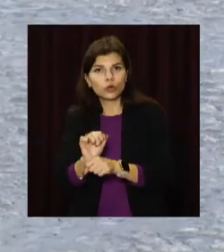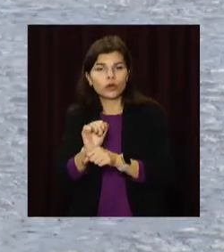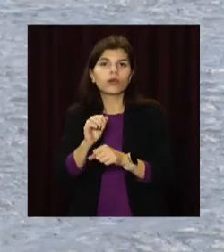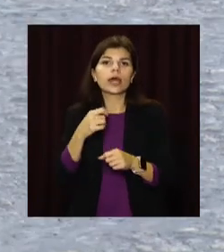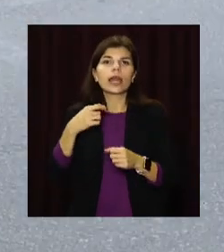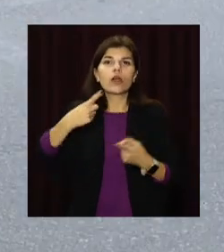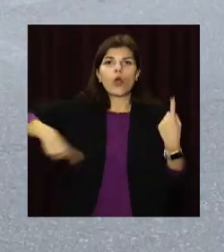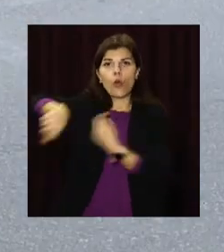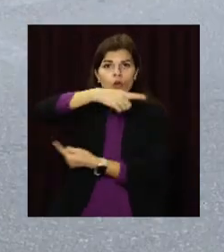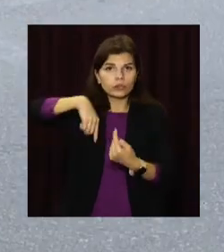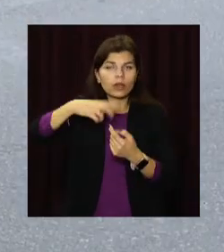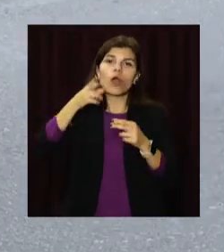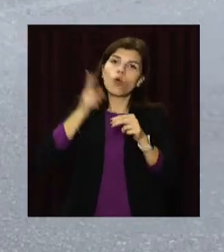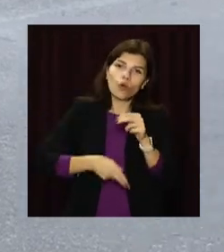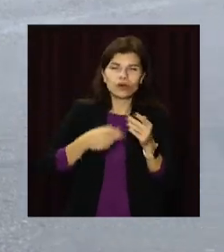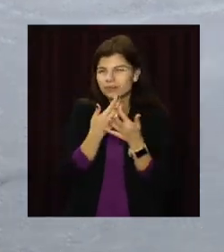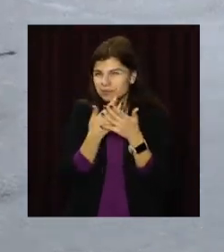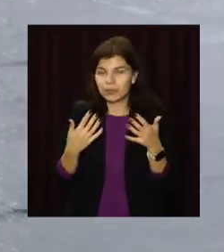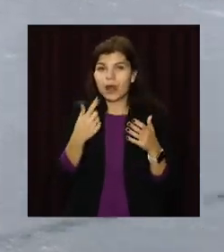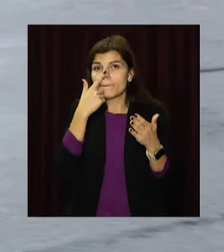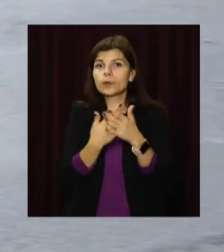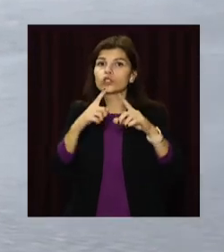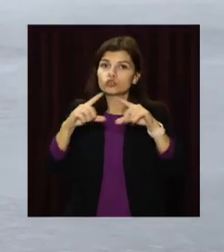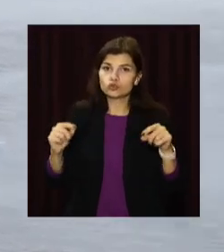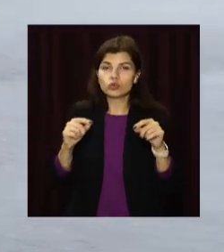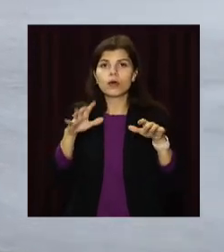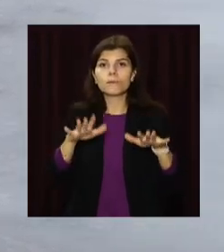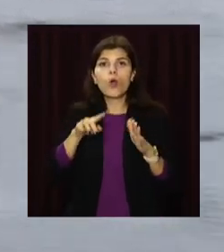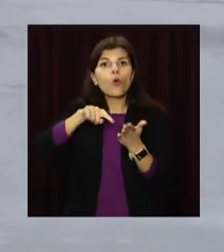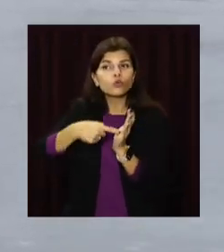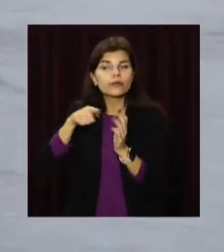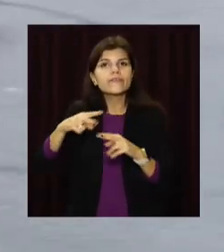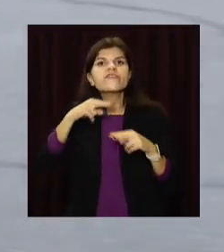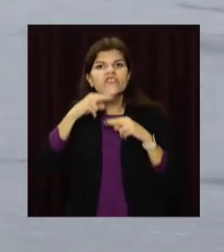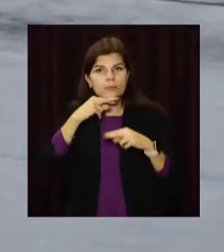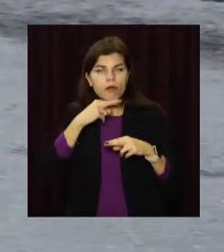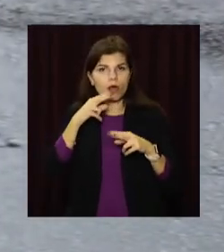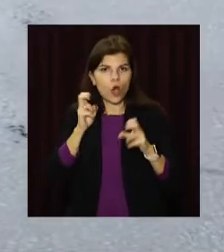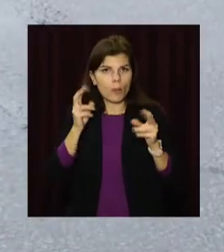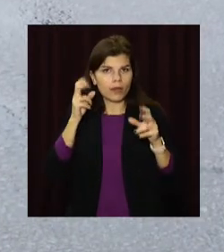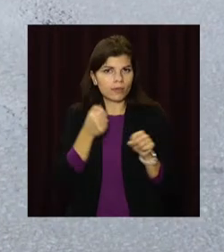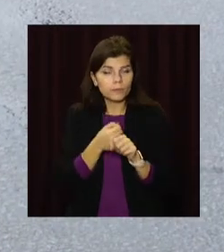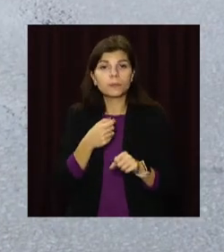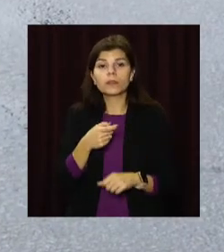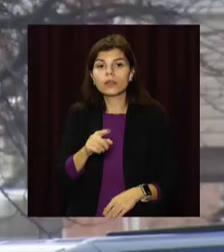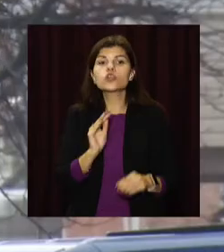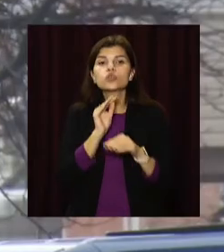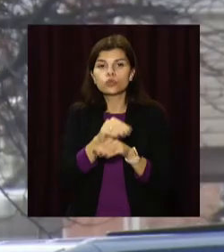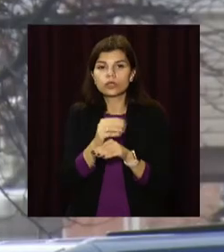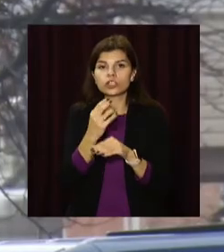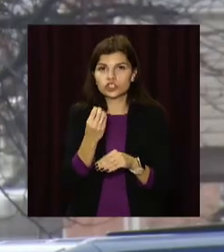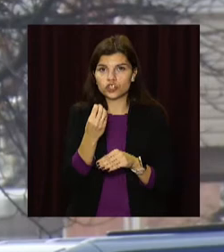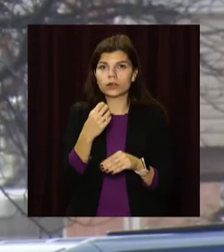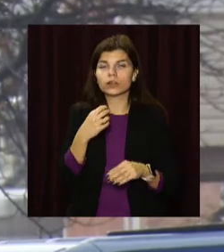кільцевої розв'язки перед виходами з території шкіл для позначення місця концентрації ДТП. До традиційної розмітки додається